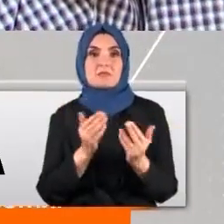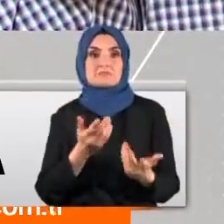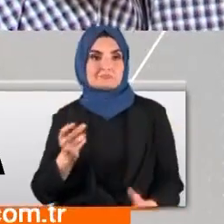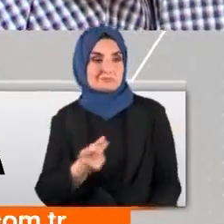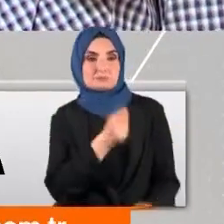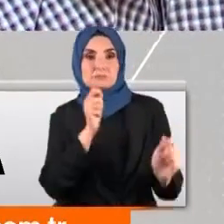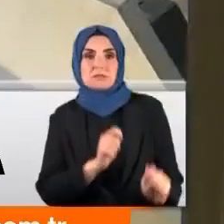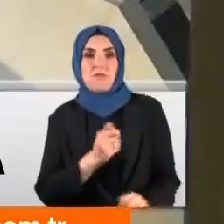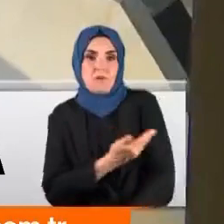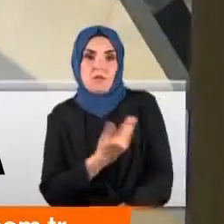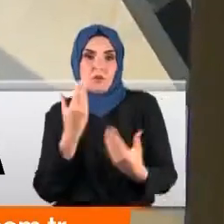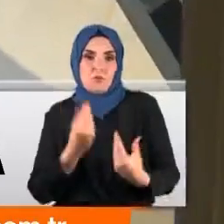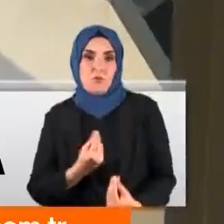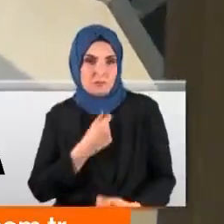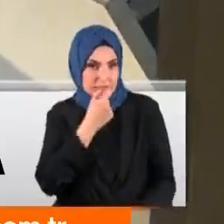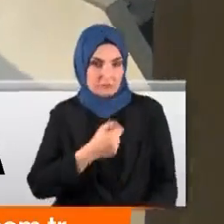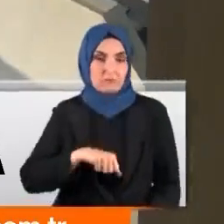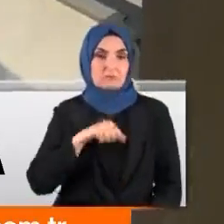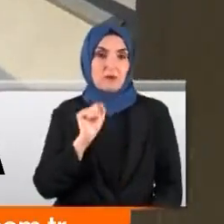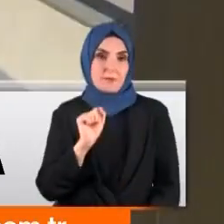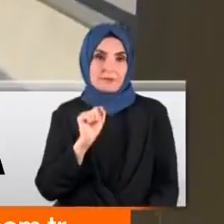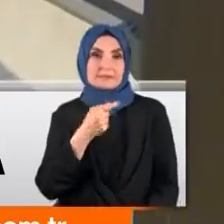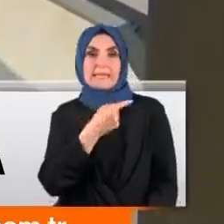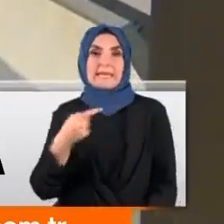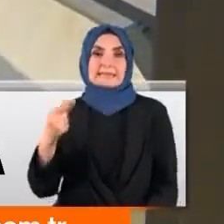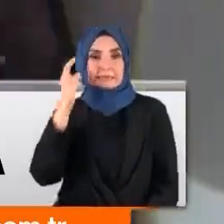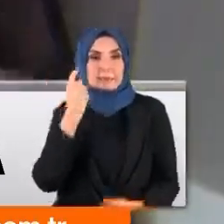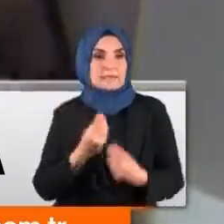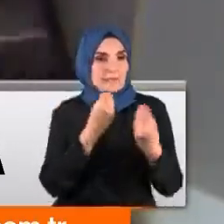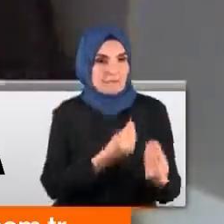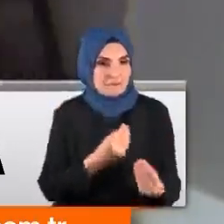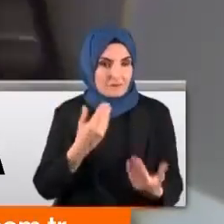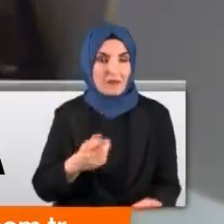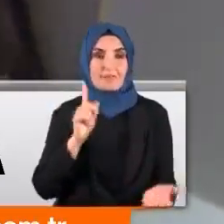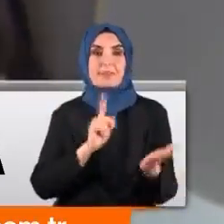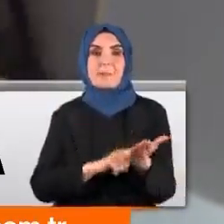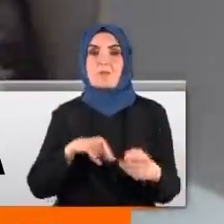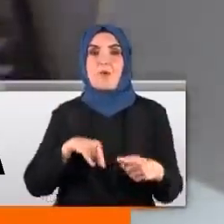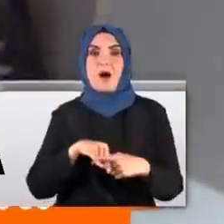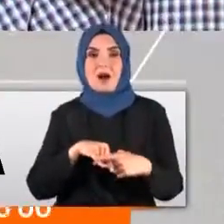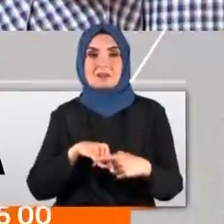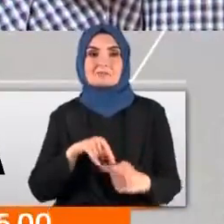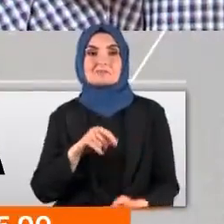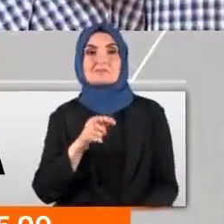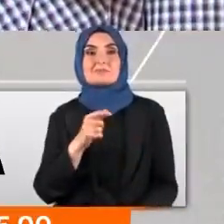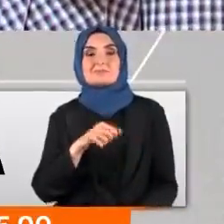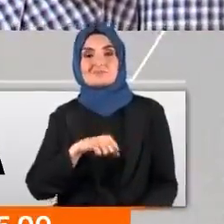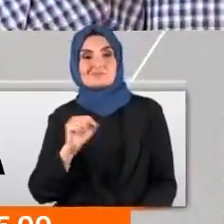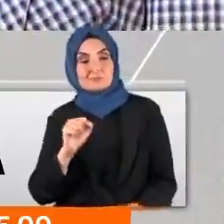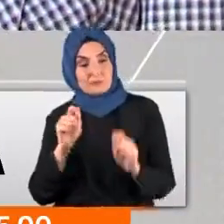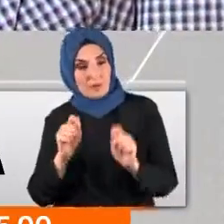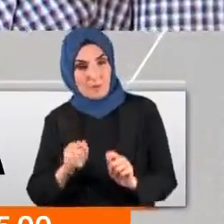vatandaş olarak gözükmemeliyiz. Eksik beyanda bulunan, tapu harcı dahil yükümlülükleri yerine getirmeyen emlakçılar da mercek altında. Emlak